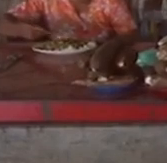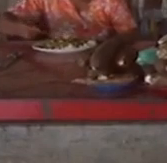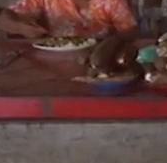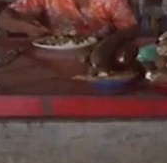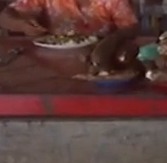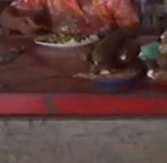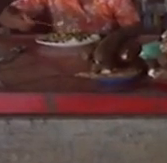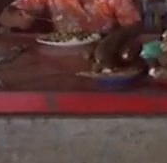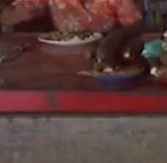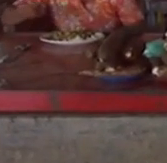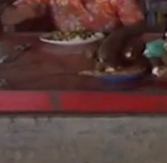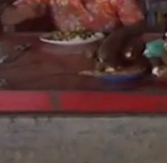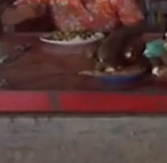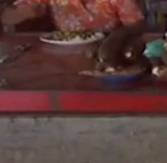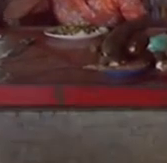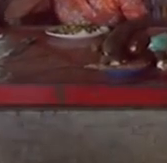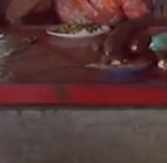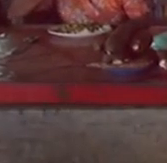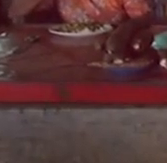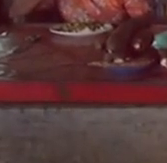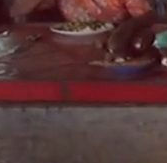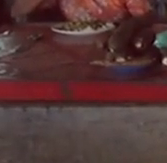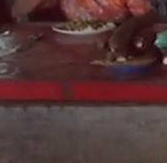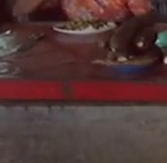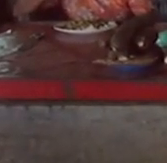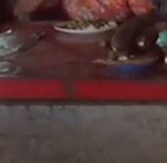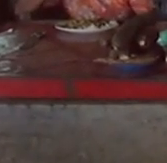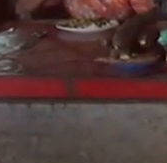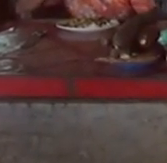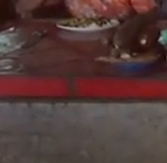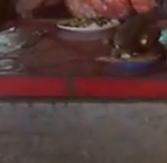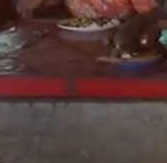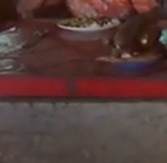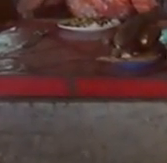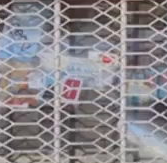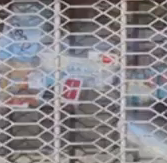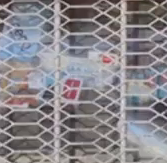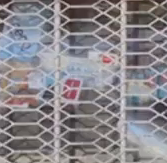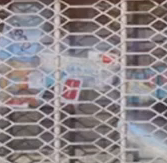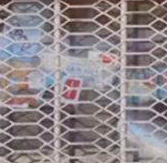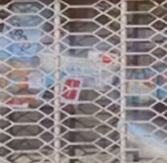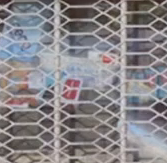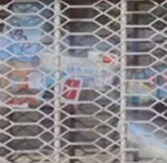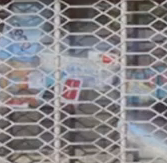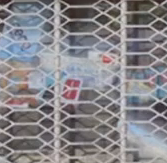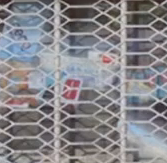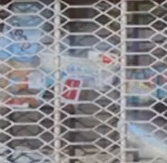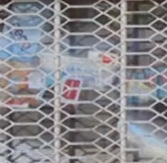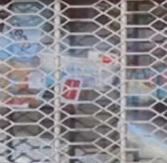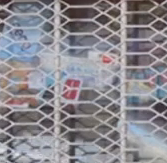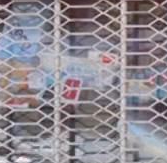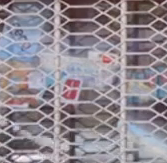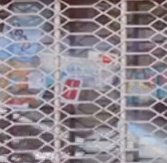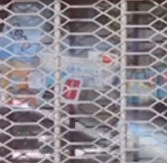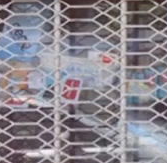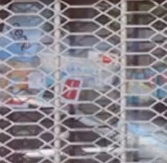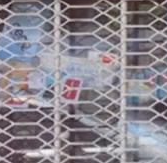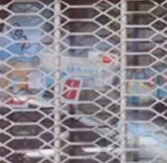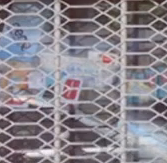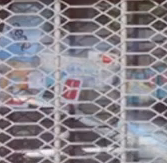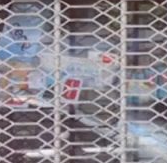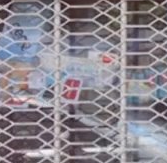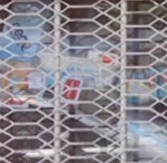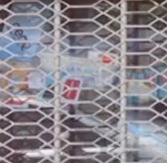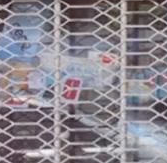Manam laris na raine. हम रेडियो फीजी 2 सुनता है, रेडियो फीजी का इसके लड़का। जी हाँ, मैं ताबुआ शहर से बोल रहा हूँ। मेरा नाम